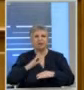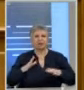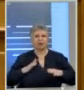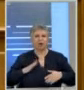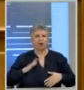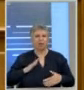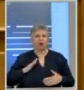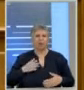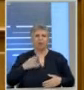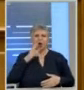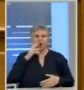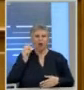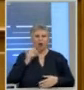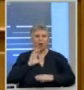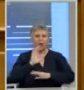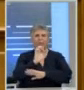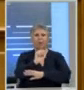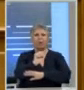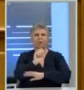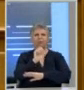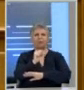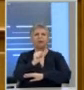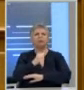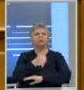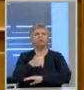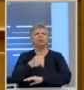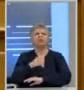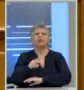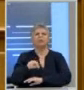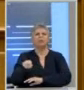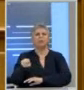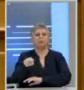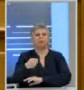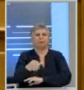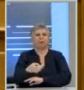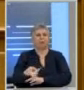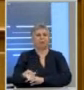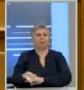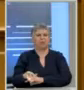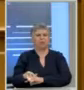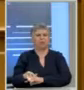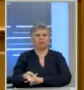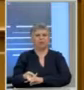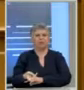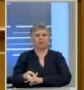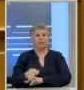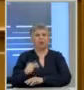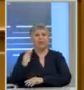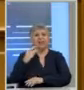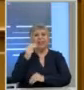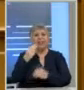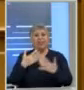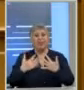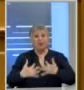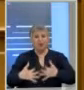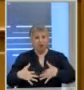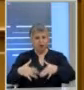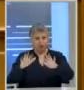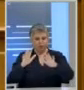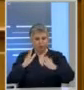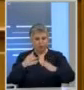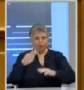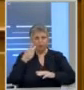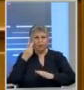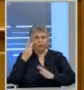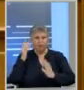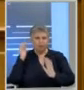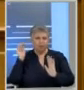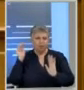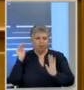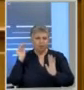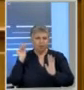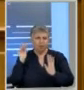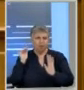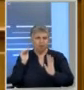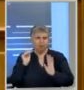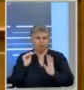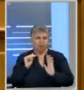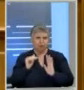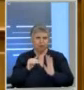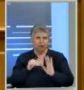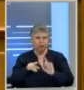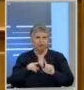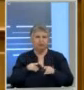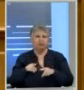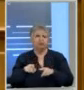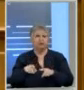αντίληψη. Υποβαθμίζεται το ίδιο το κοινοβούλιο. Ποτέ δεν έχει απαξιωθεί η Βουλή με αυτόν τον τρόπο. Και